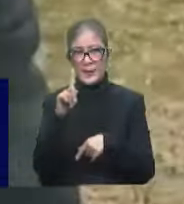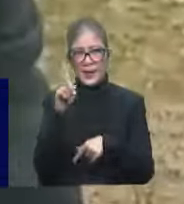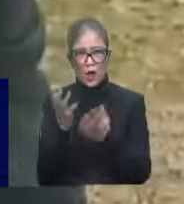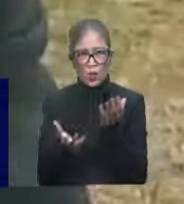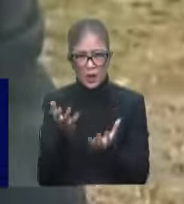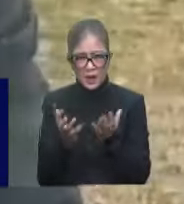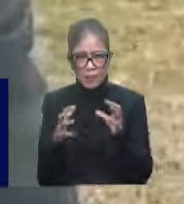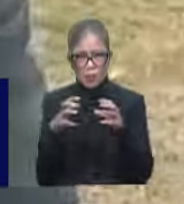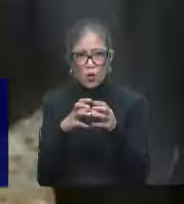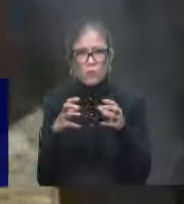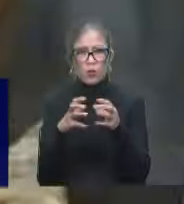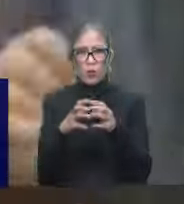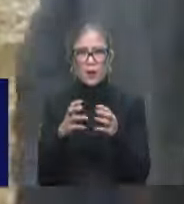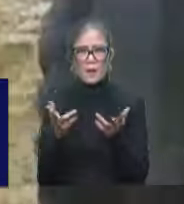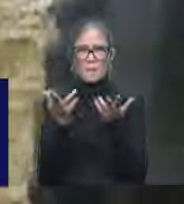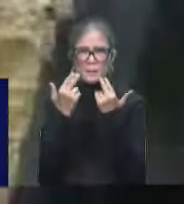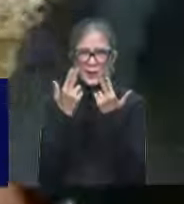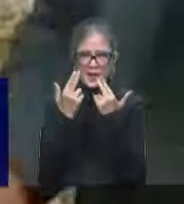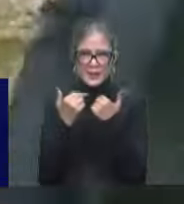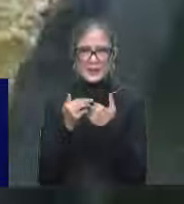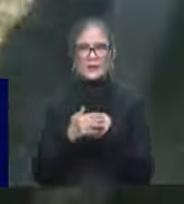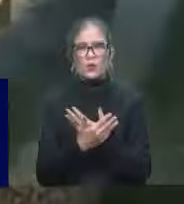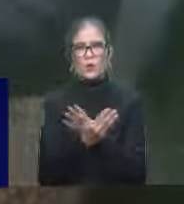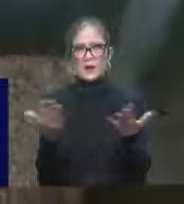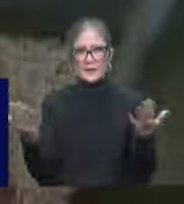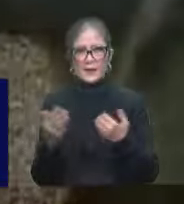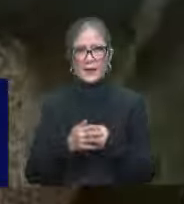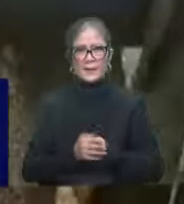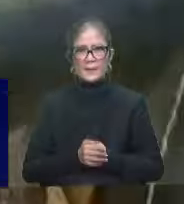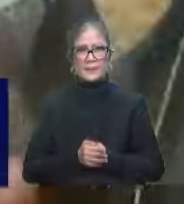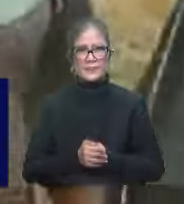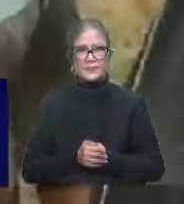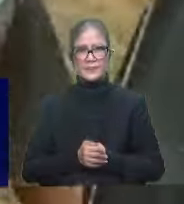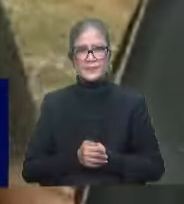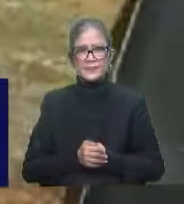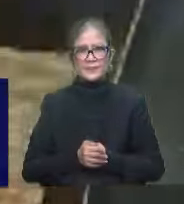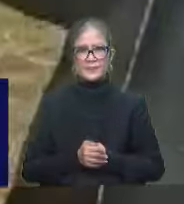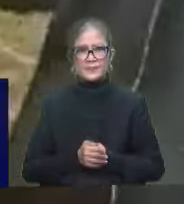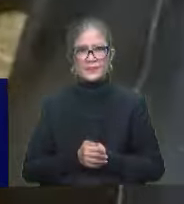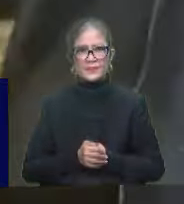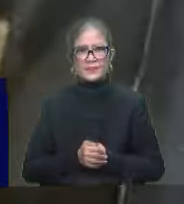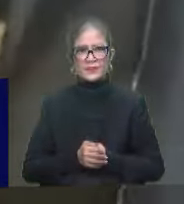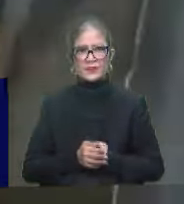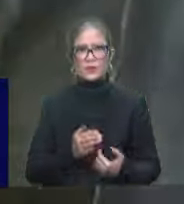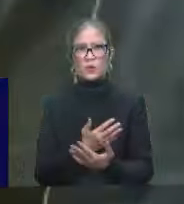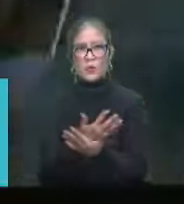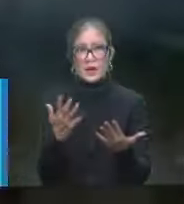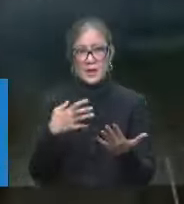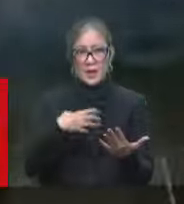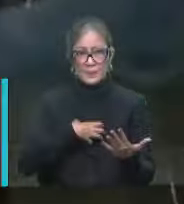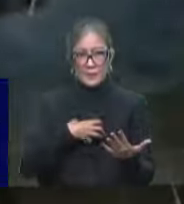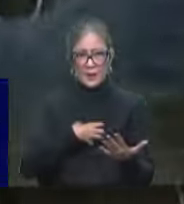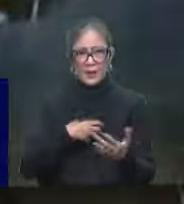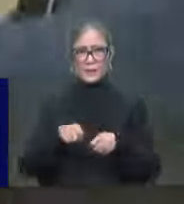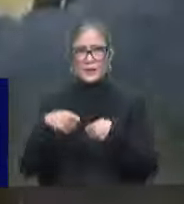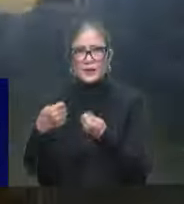tiga hingga maksud kami ratusan kog buah buahan untuk menarik minat pembeli